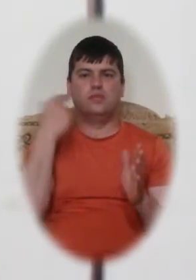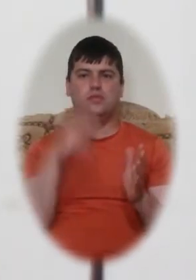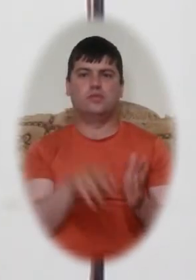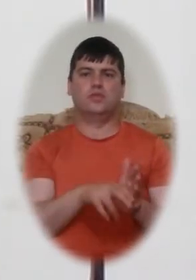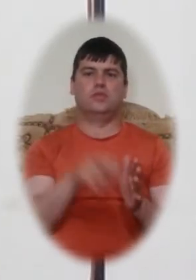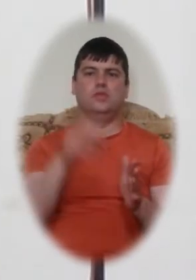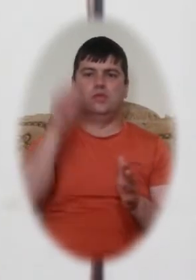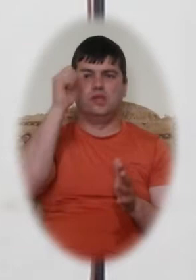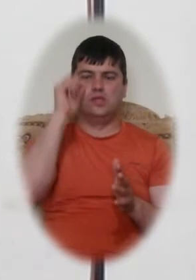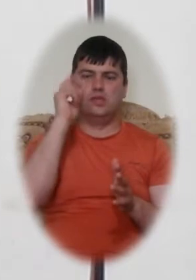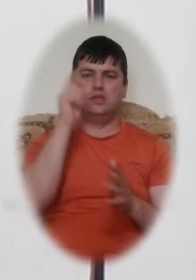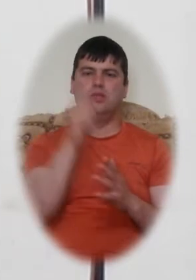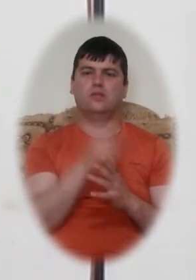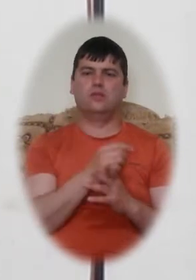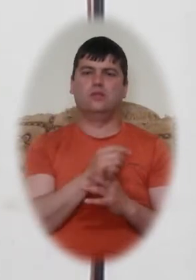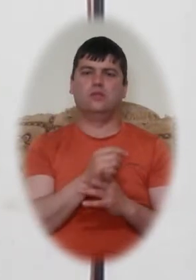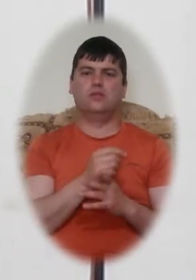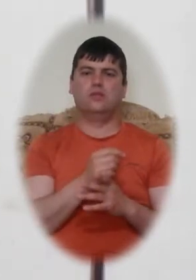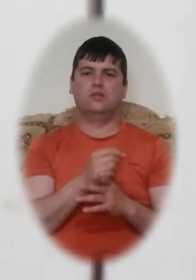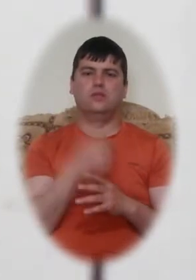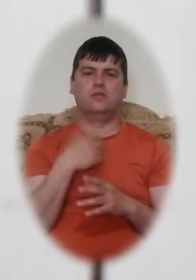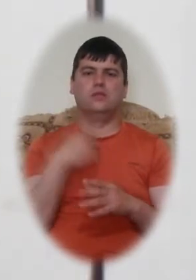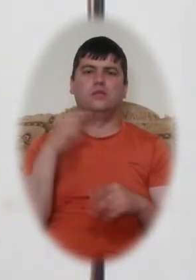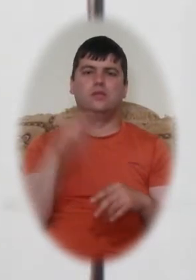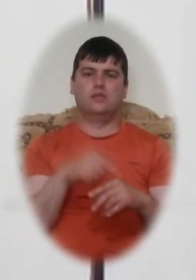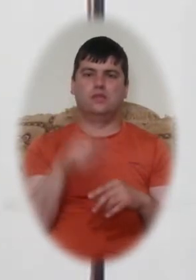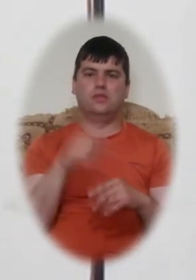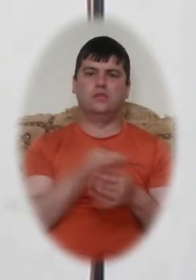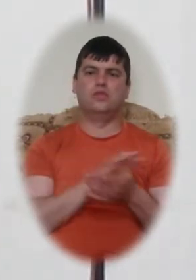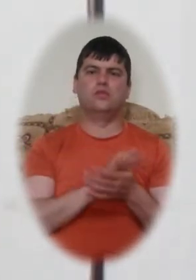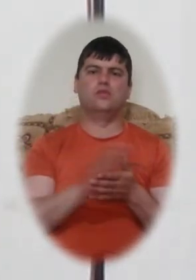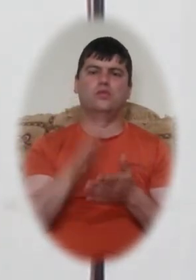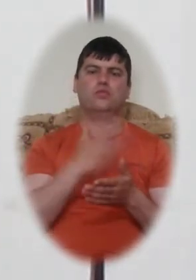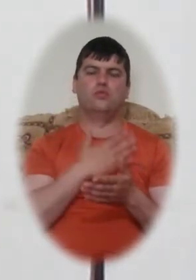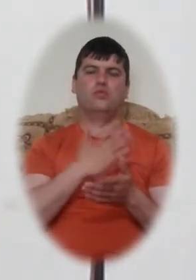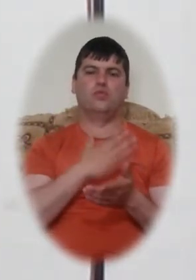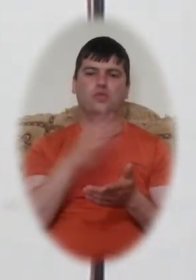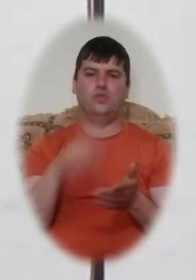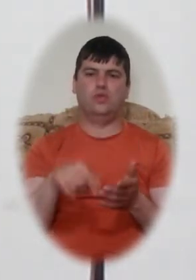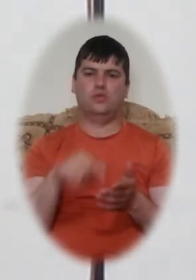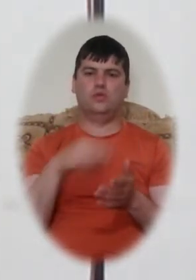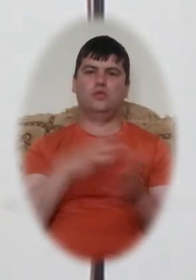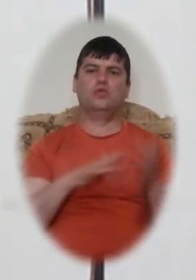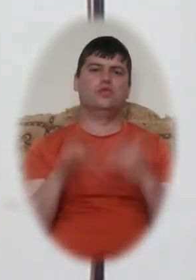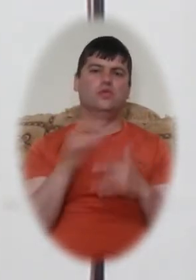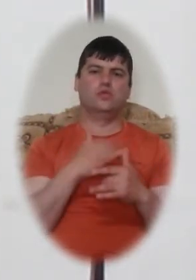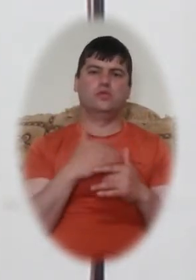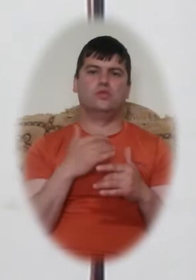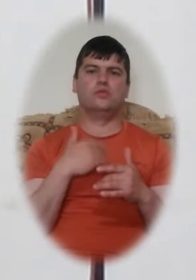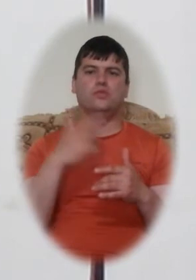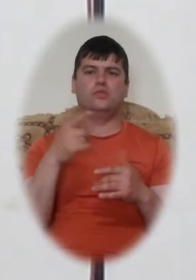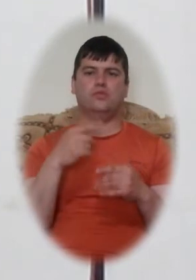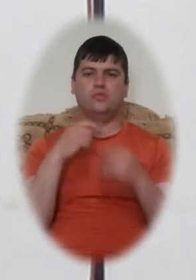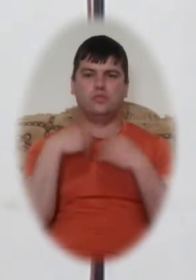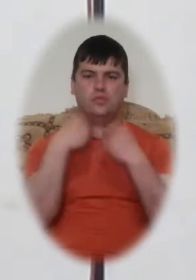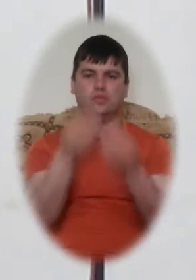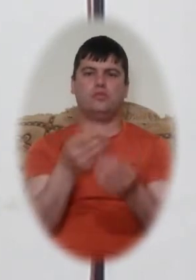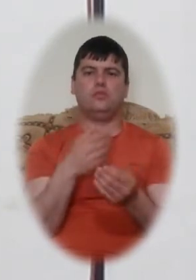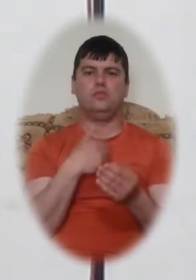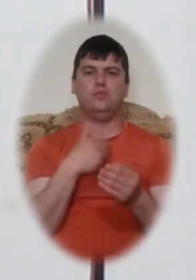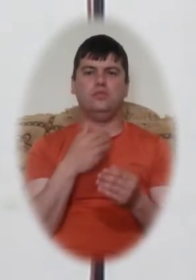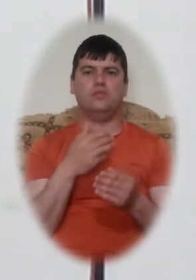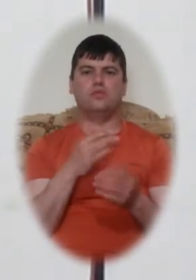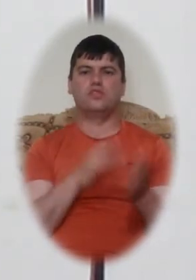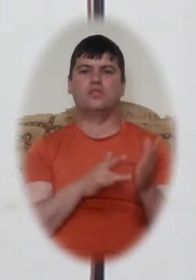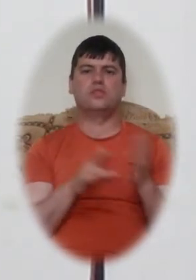վե կեն թանիաց ու առաջ, եթե զգան կոքով Սուրվոքին այս տեղ է, Հիսուս ոզմայերտով, այդ Սուրվոքին տա, Հիսու